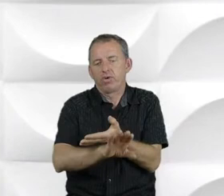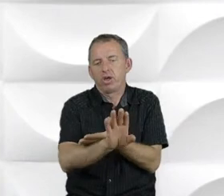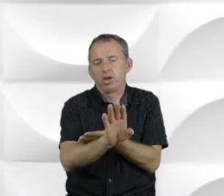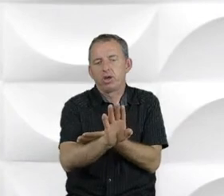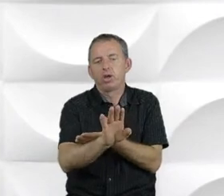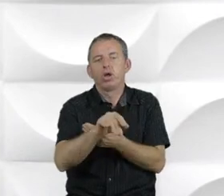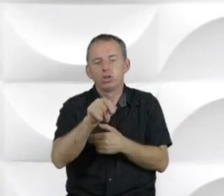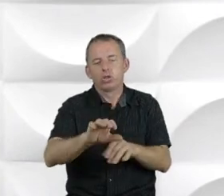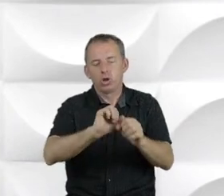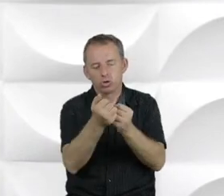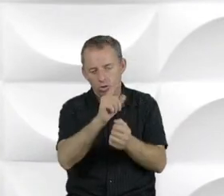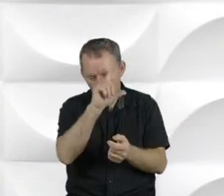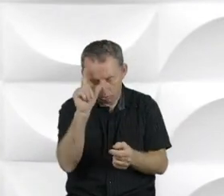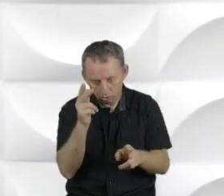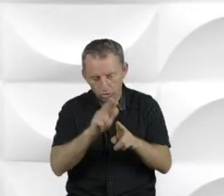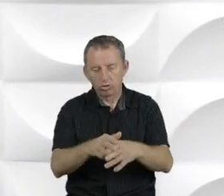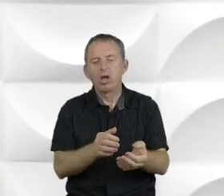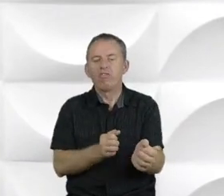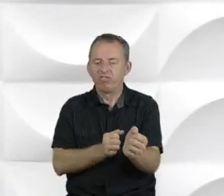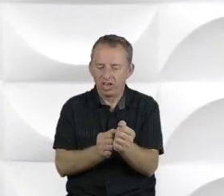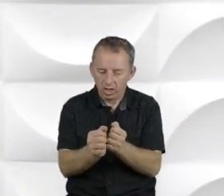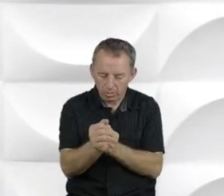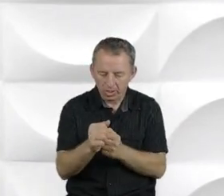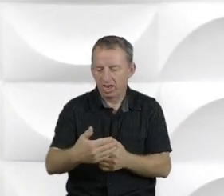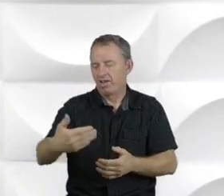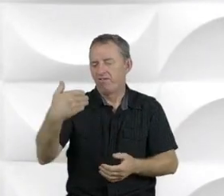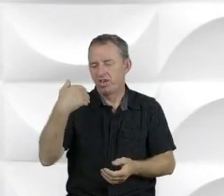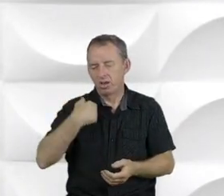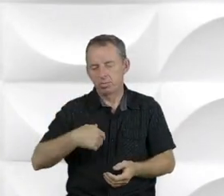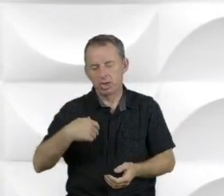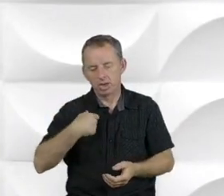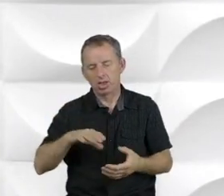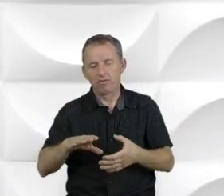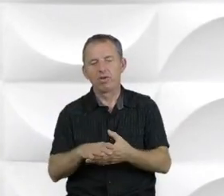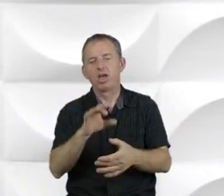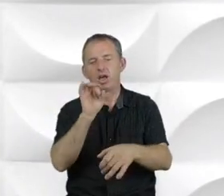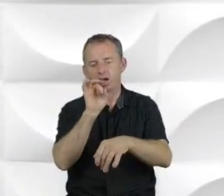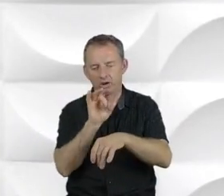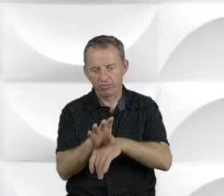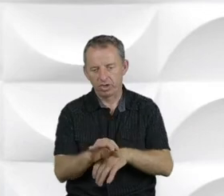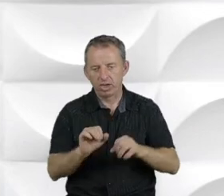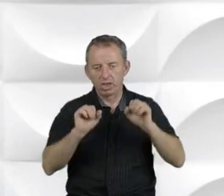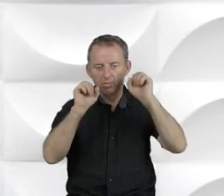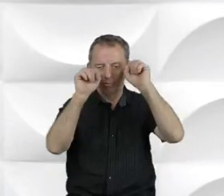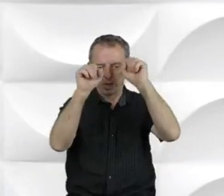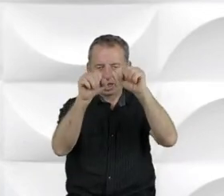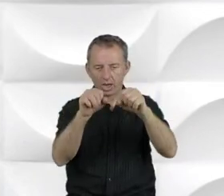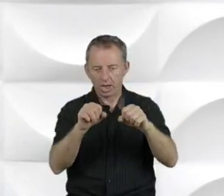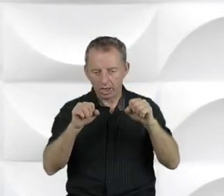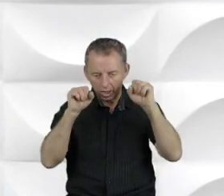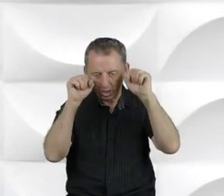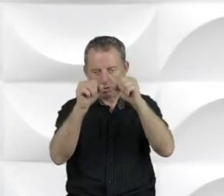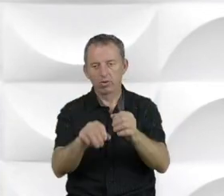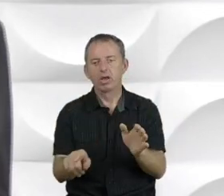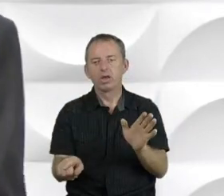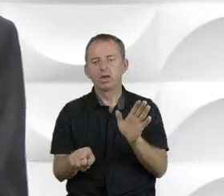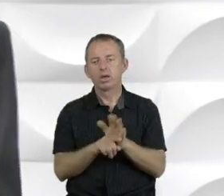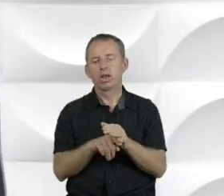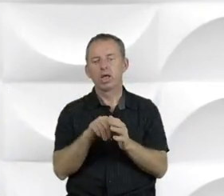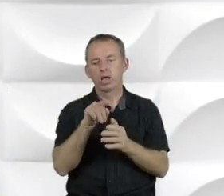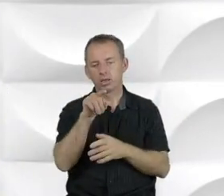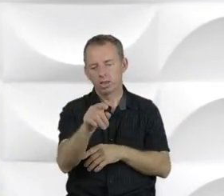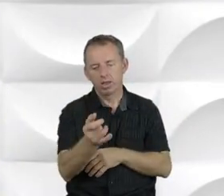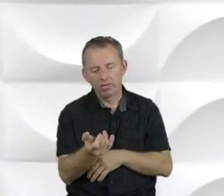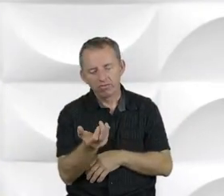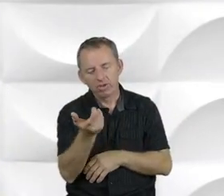są ci, którzy wyprali i wybielili je we krwi barankowej. Dlatego